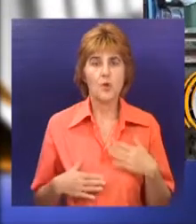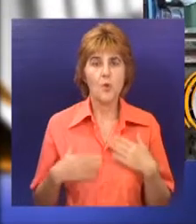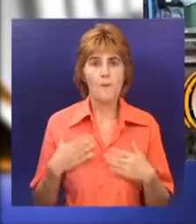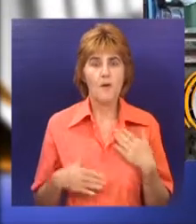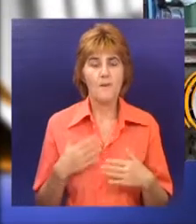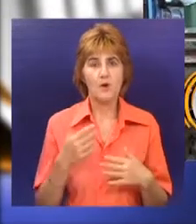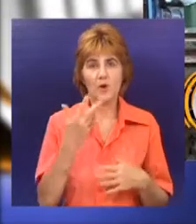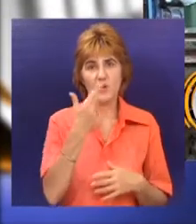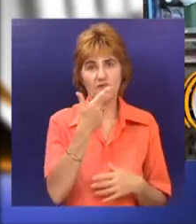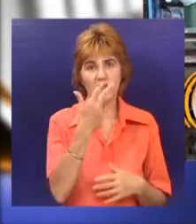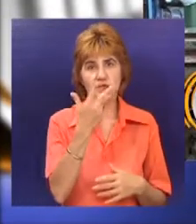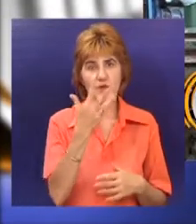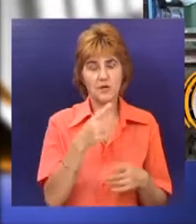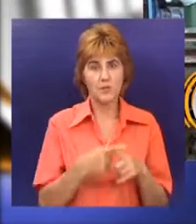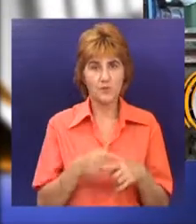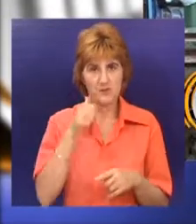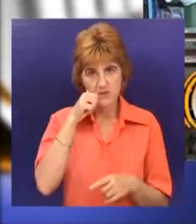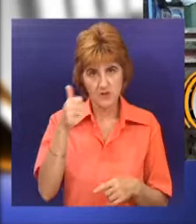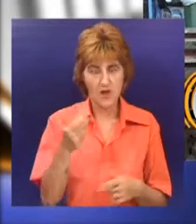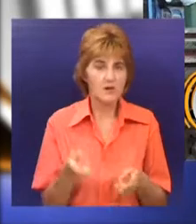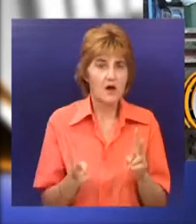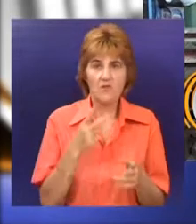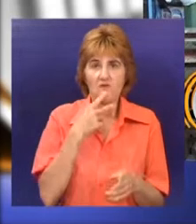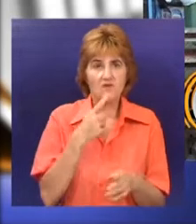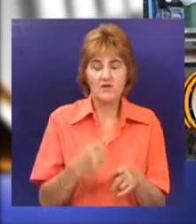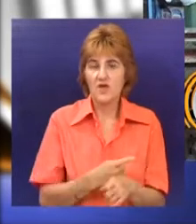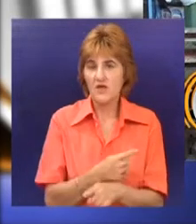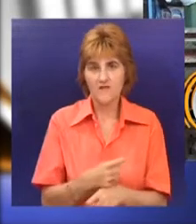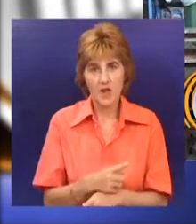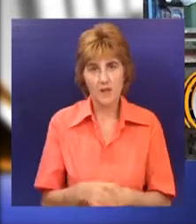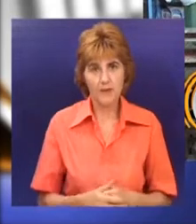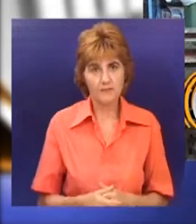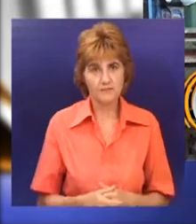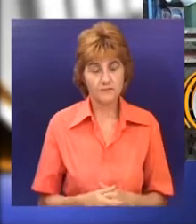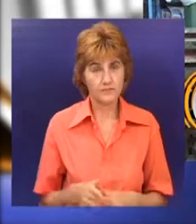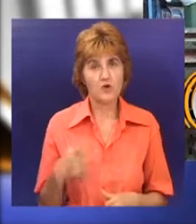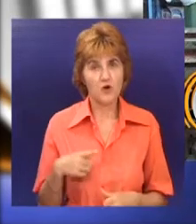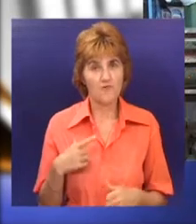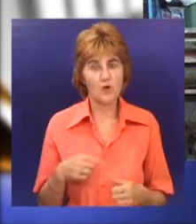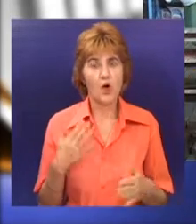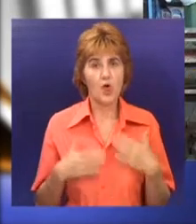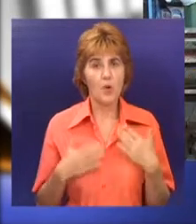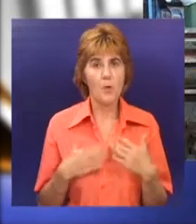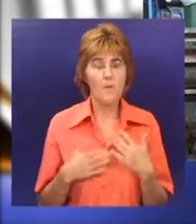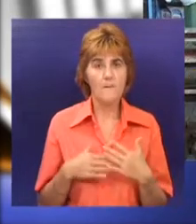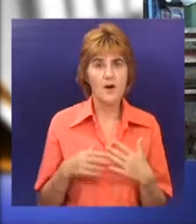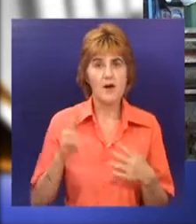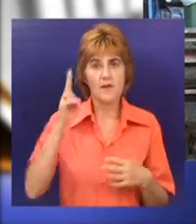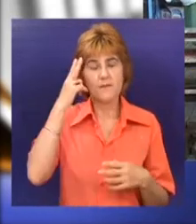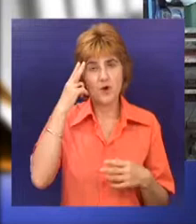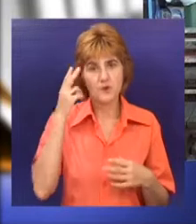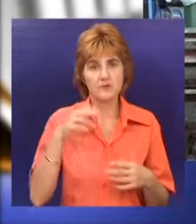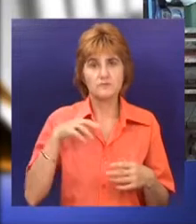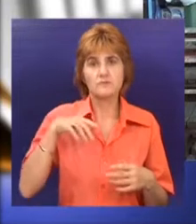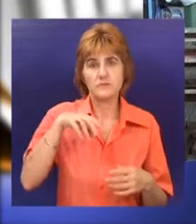može i 3-4 puta na dan. Odnosno kako nam vreme dozvoli. Pa voli da se kupa, ono, klasika do uzimanja, ona nas prepoznaje,